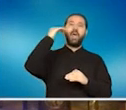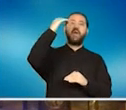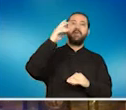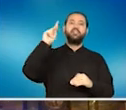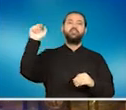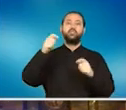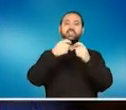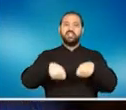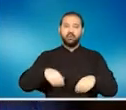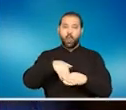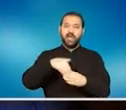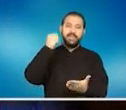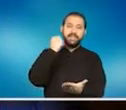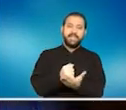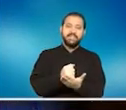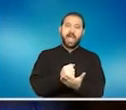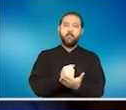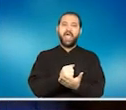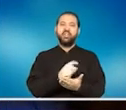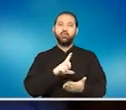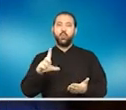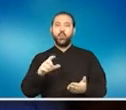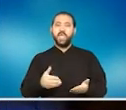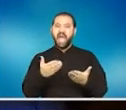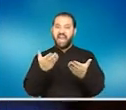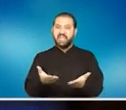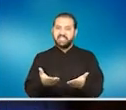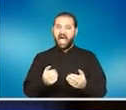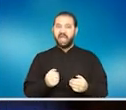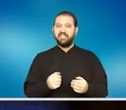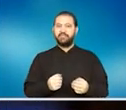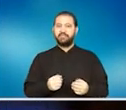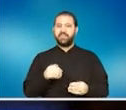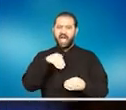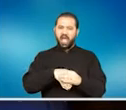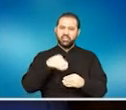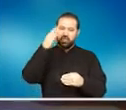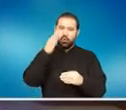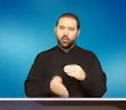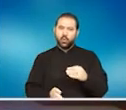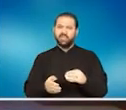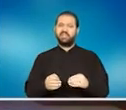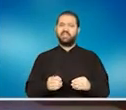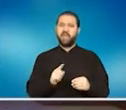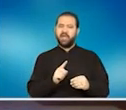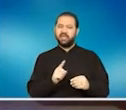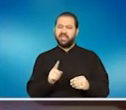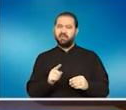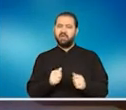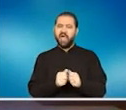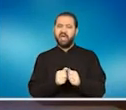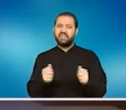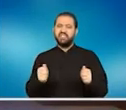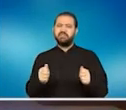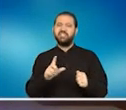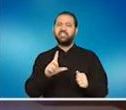de toate, în testamentul său, a lăsat ca și în ultima clipă a despărțirii